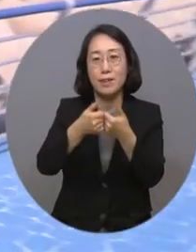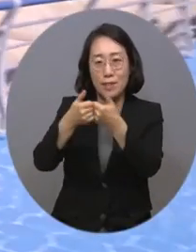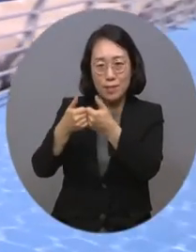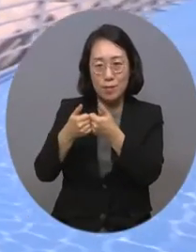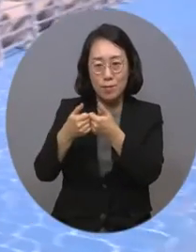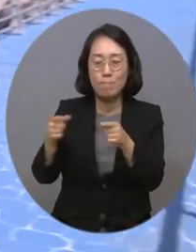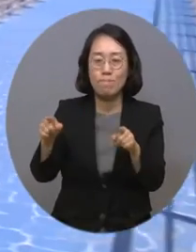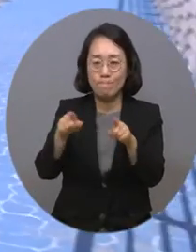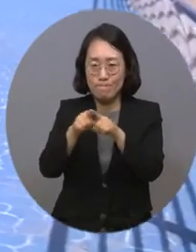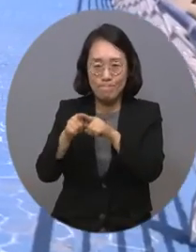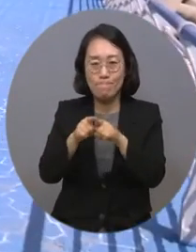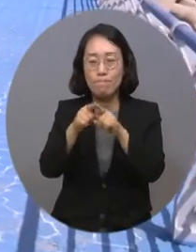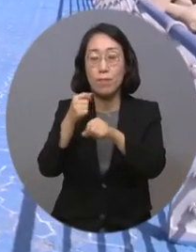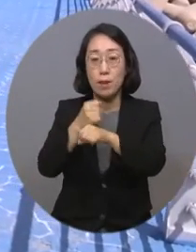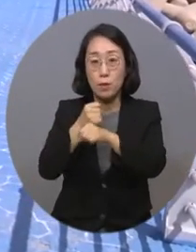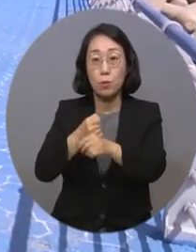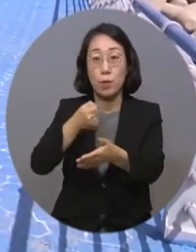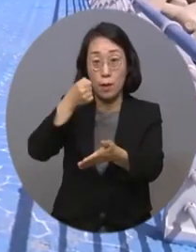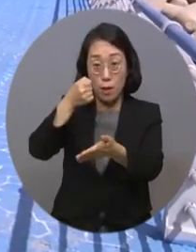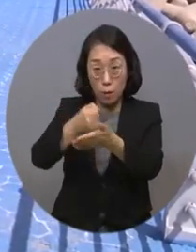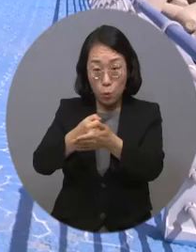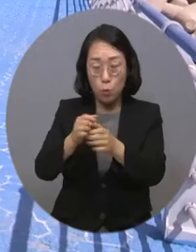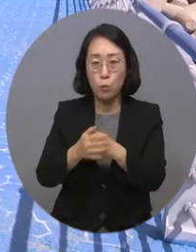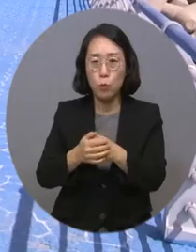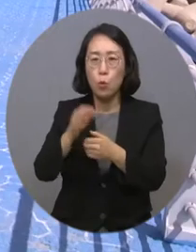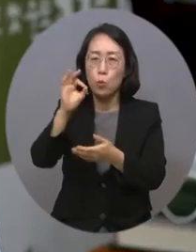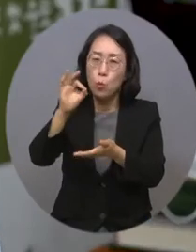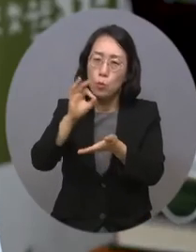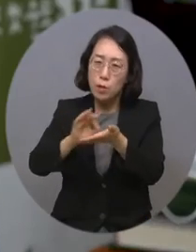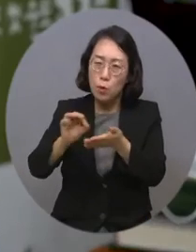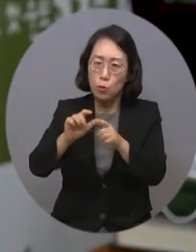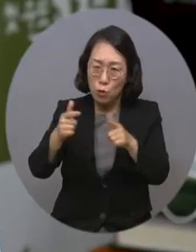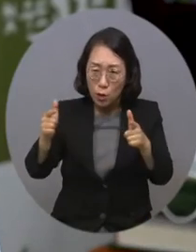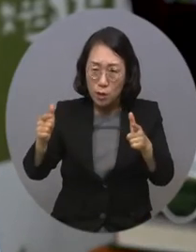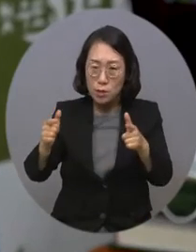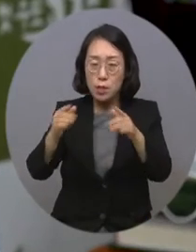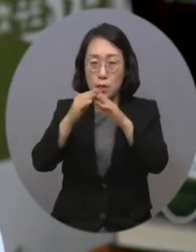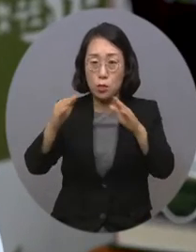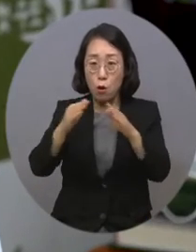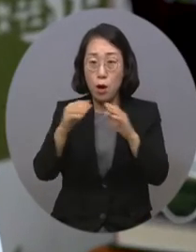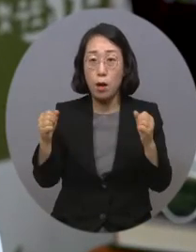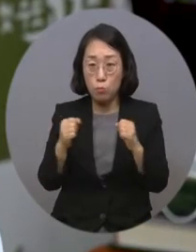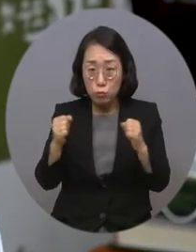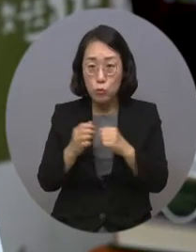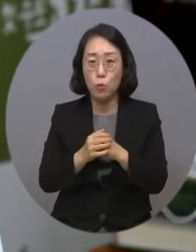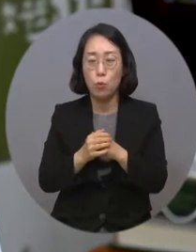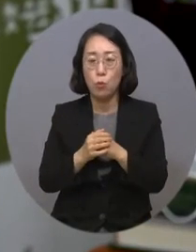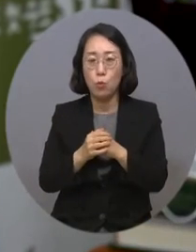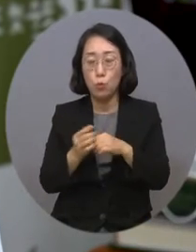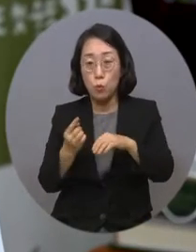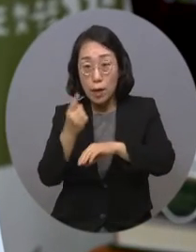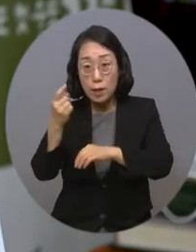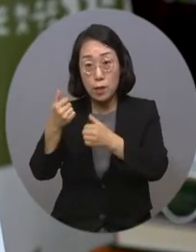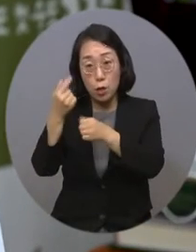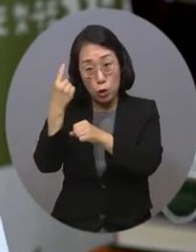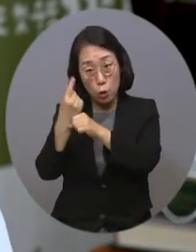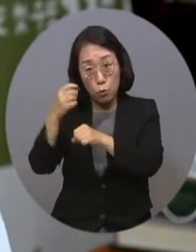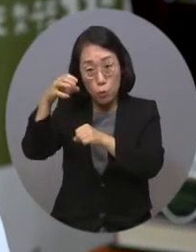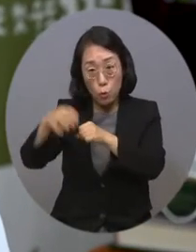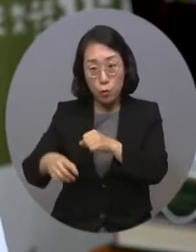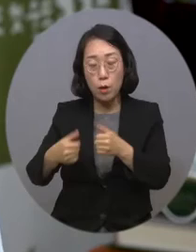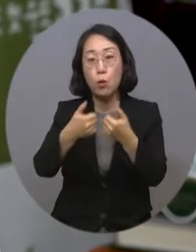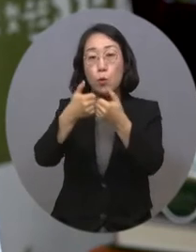가는 걸로 만들고 또 경제성 부족한 것도 여러 가지 전라북도 또 전북연구원과 논의해서